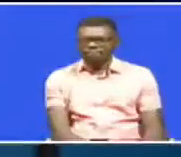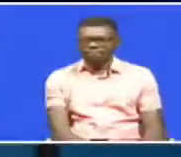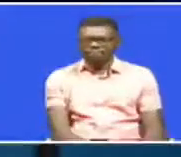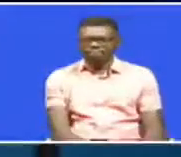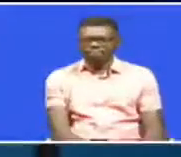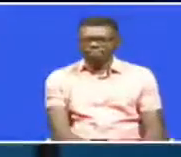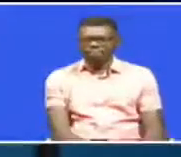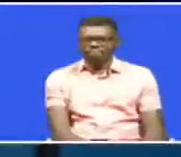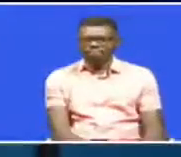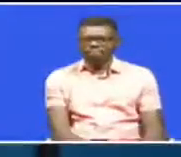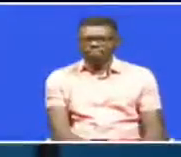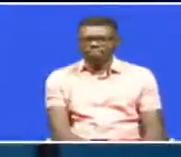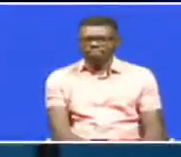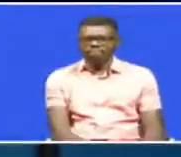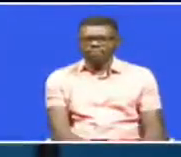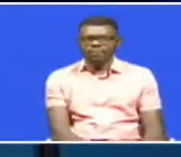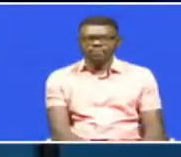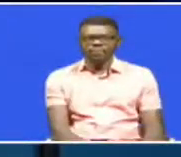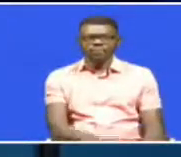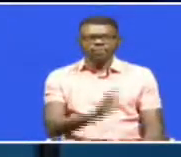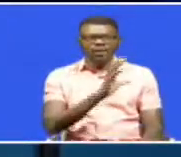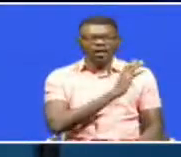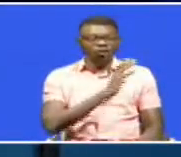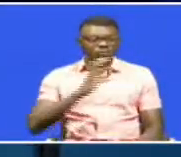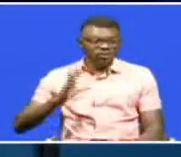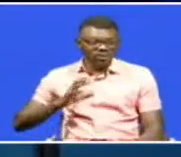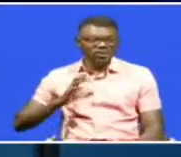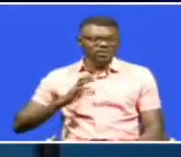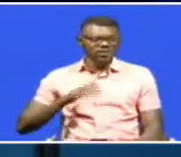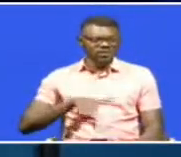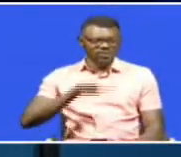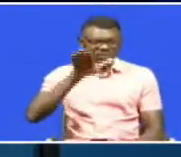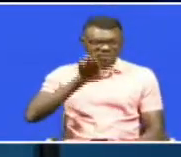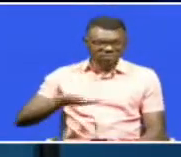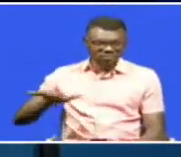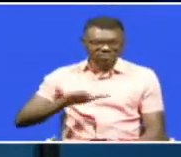Na kamati ya bunge la Senate kuhusu kawi